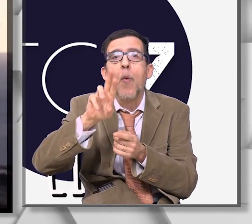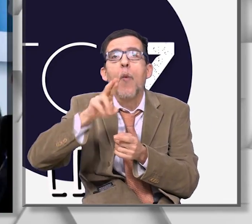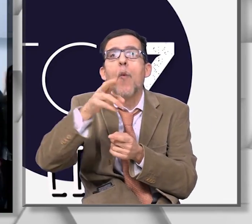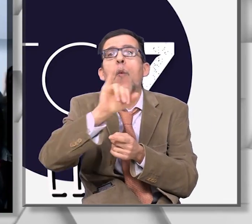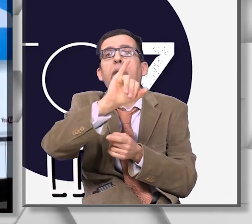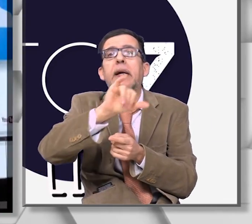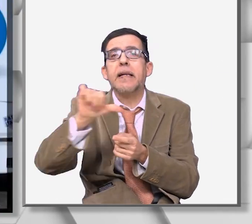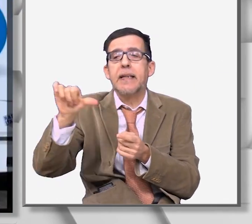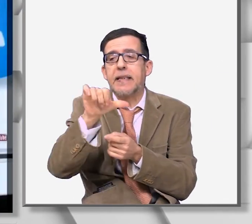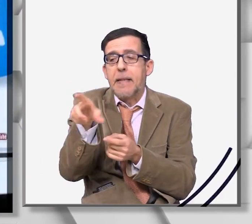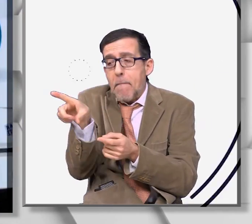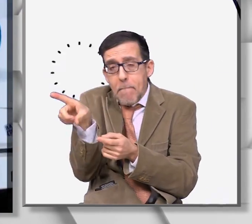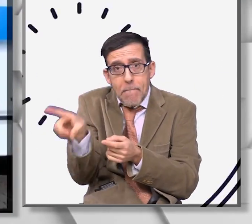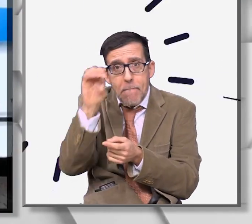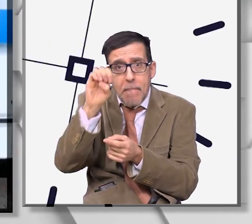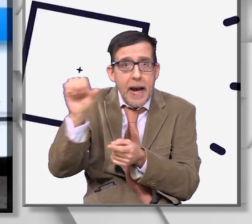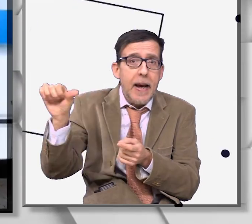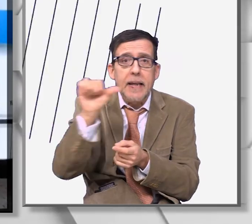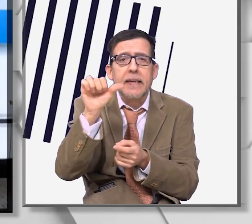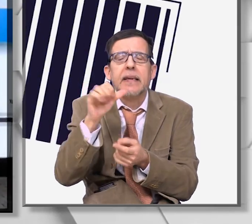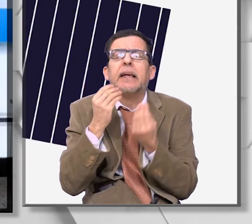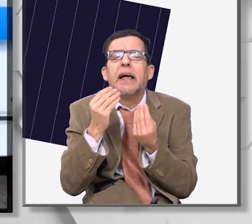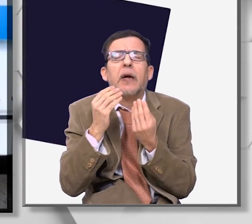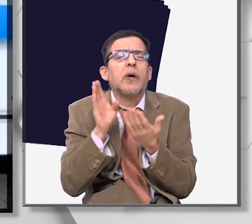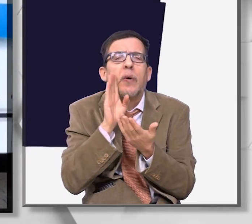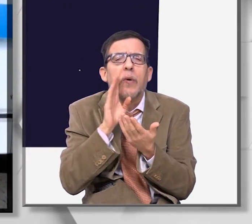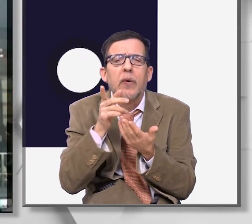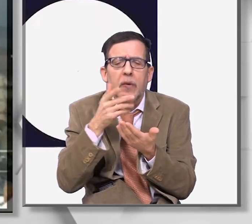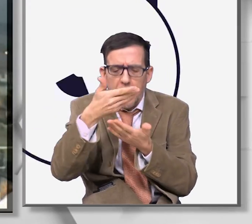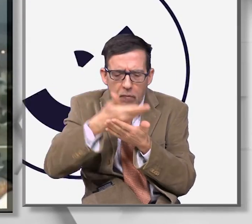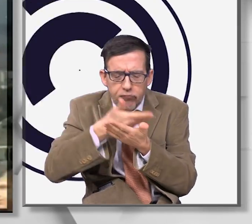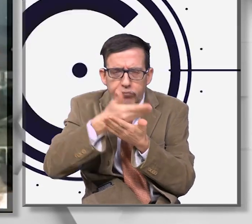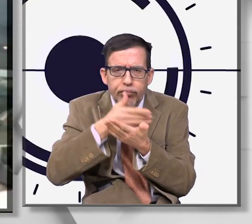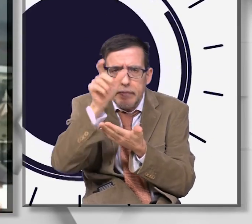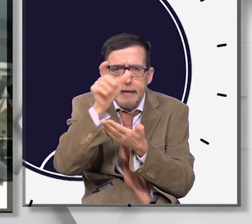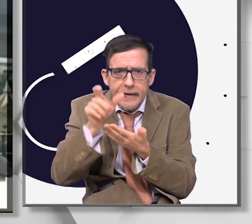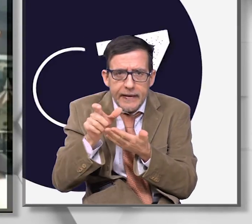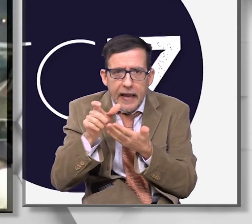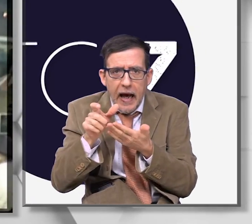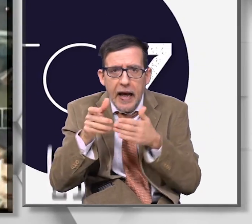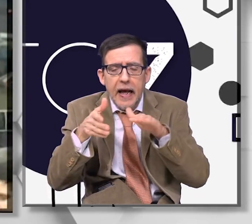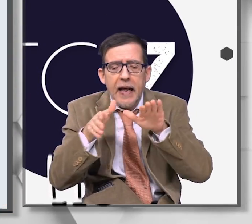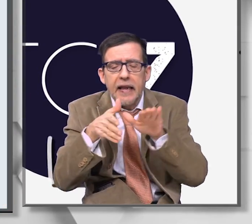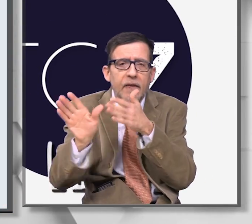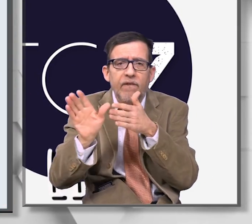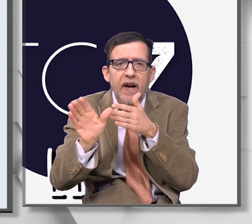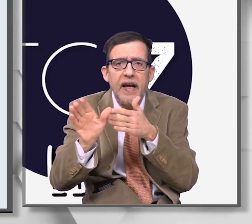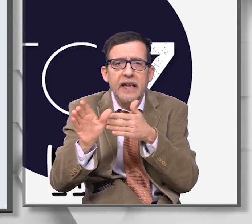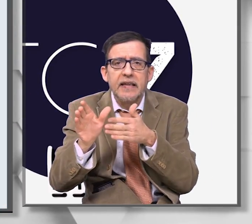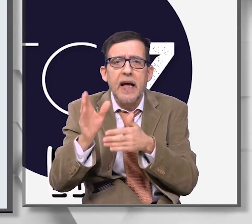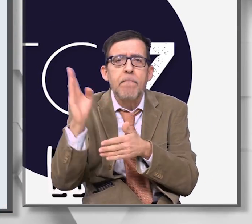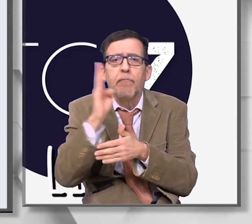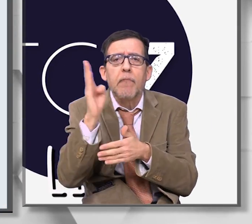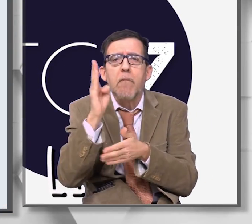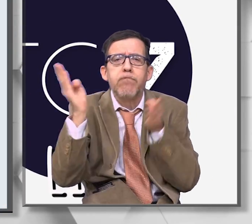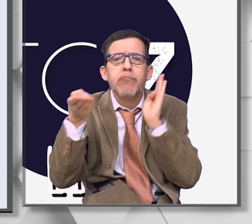sono i reali contorni del fenomeno nell'isola i dati rilevati in italia da in difesa su cyberbullismo dello scorso